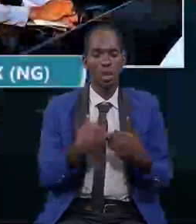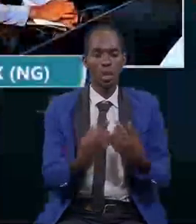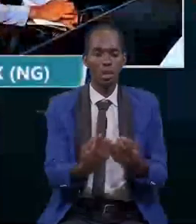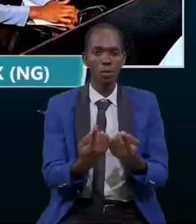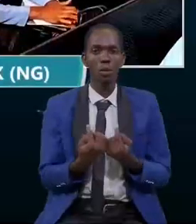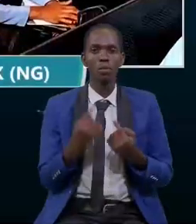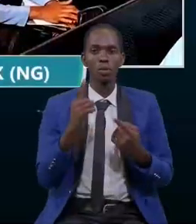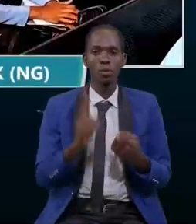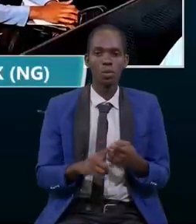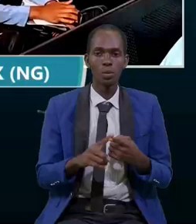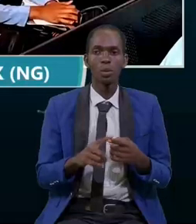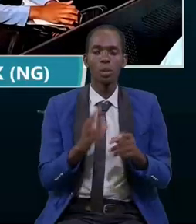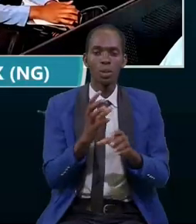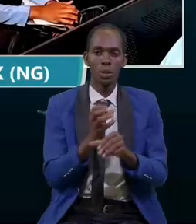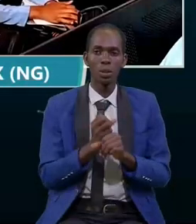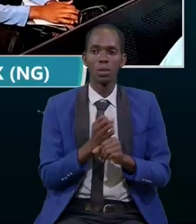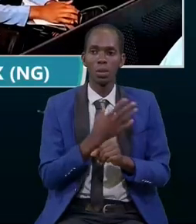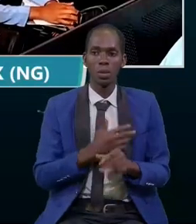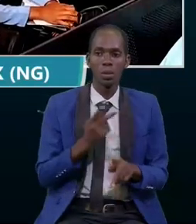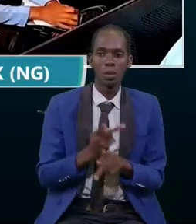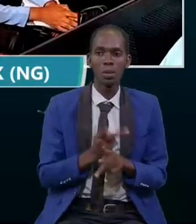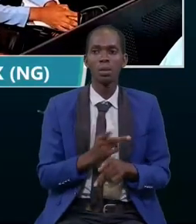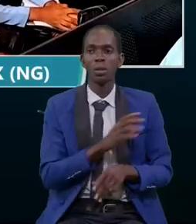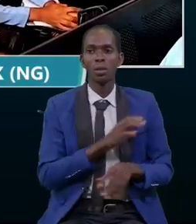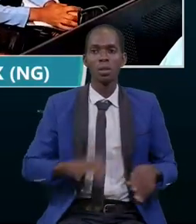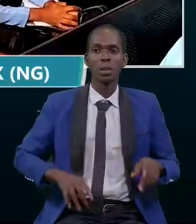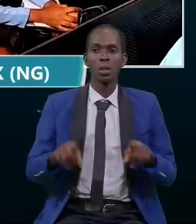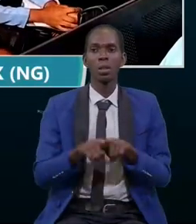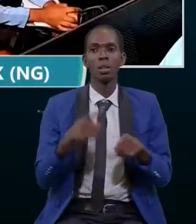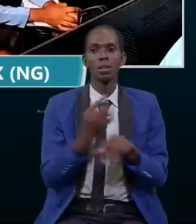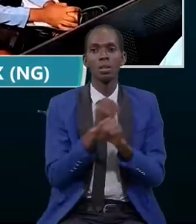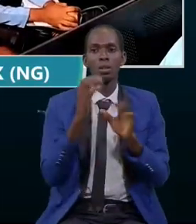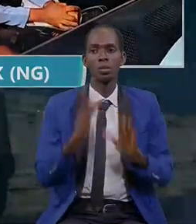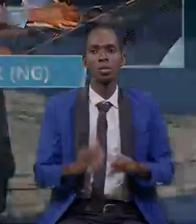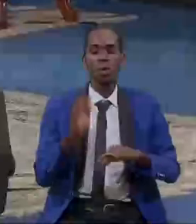reçu Christ comme sauveur.